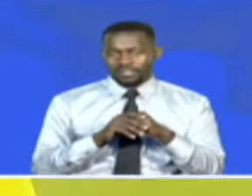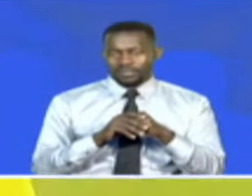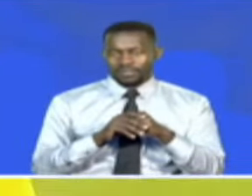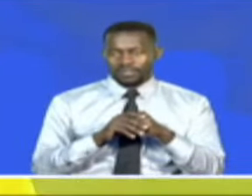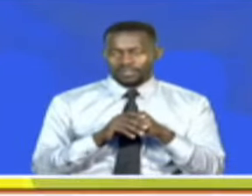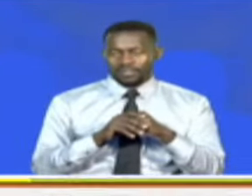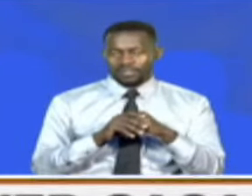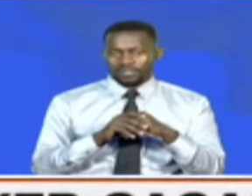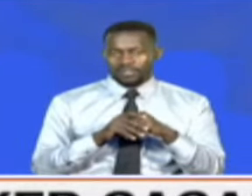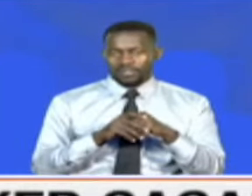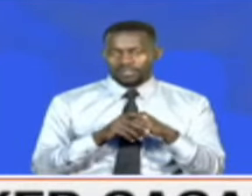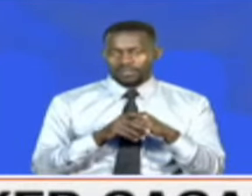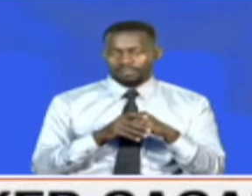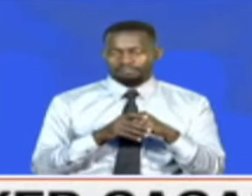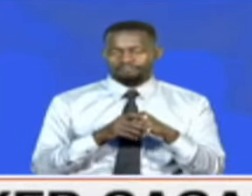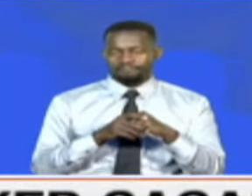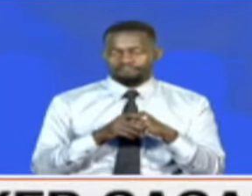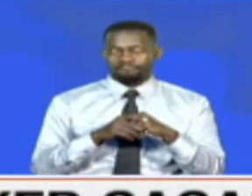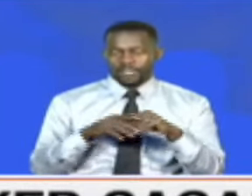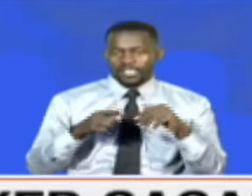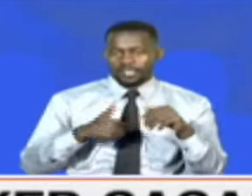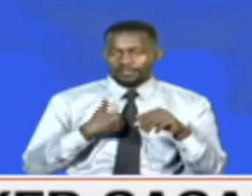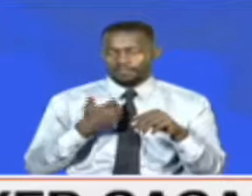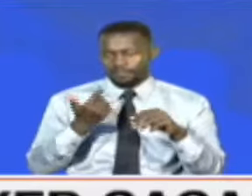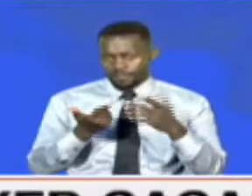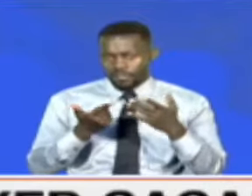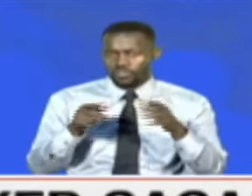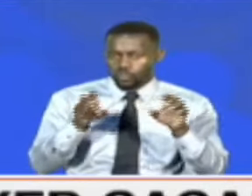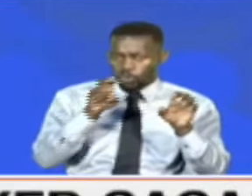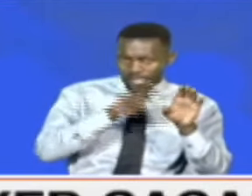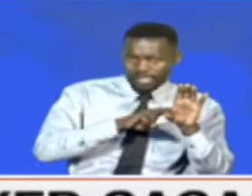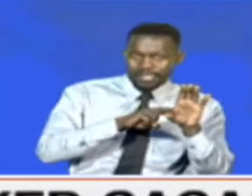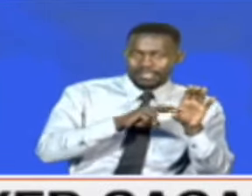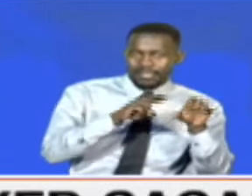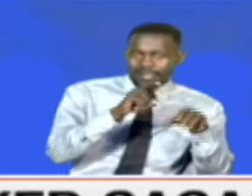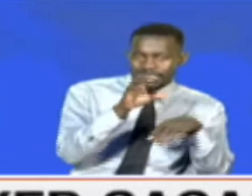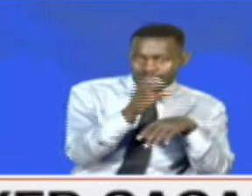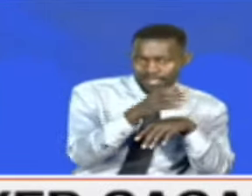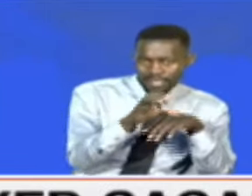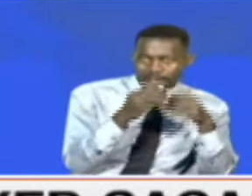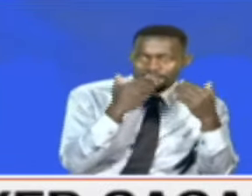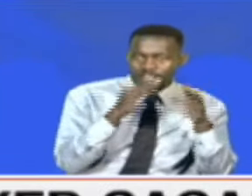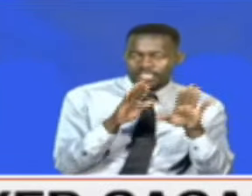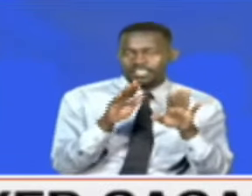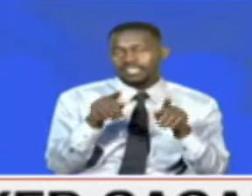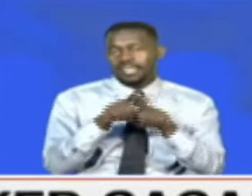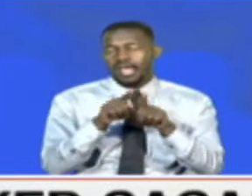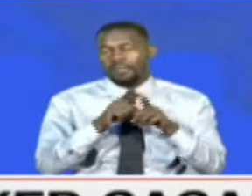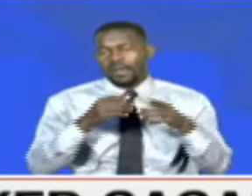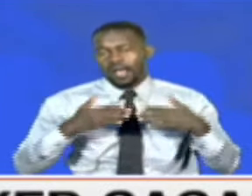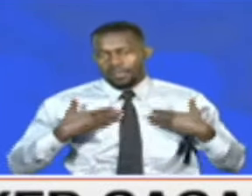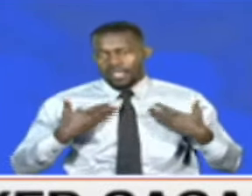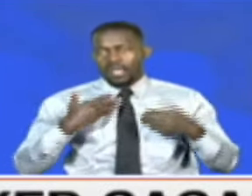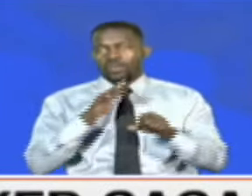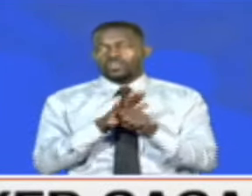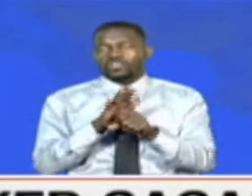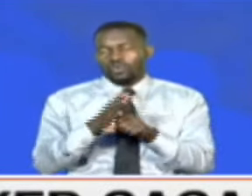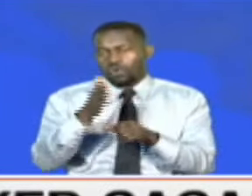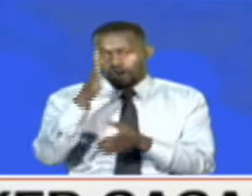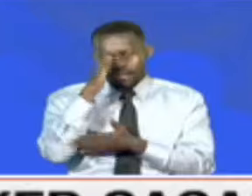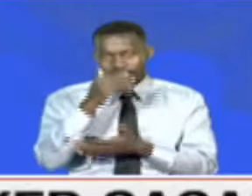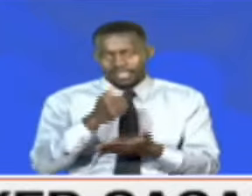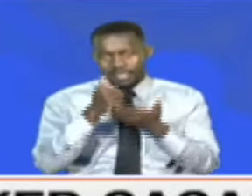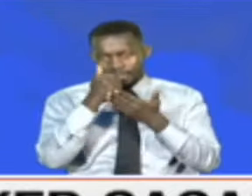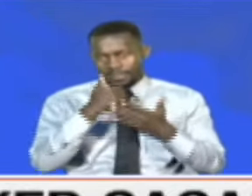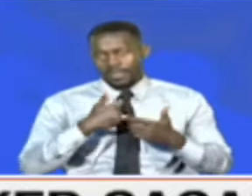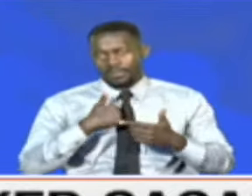Nguvu yangu ya kujoin Tusker imekuwa poa na nashukuru God imeweza kucome through vifiti na time poa